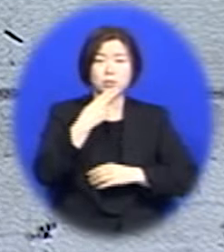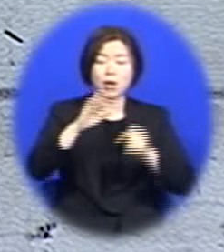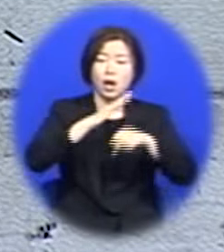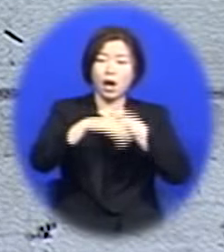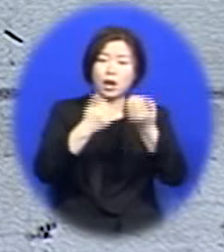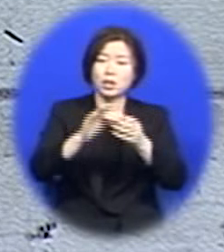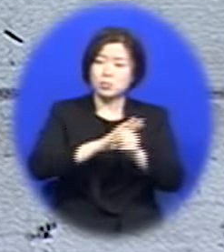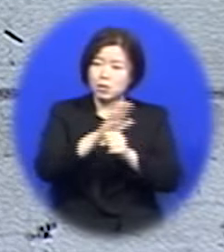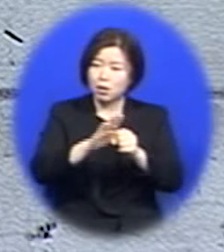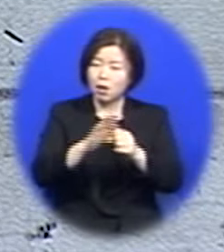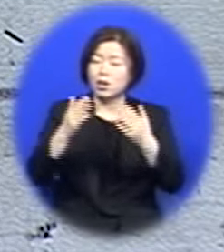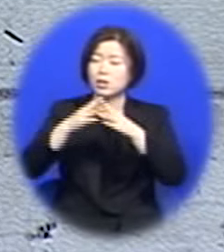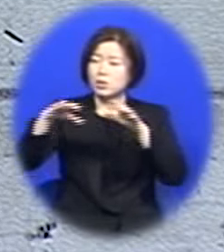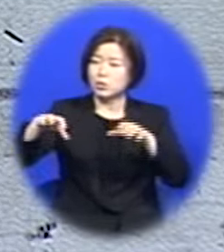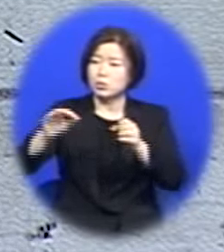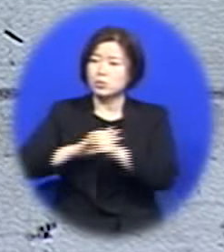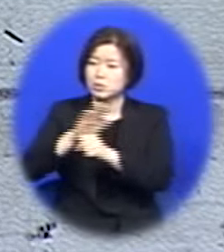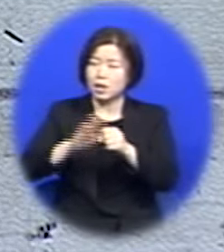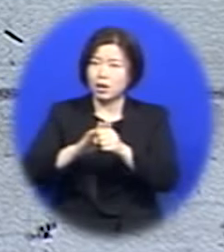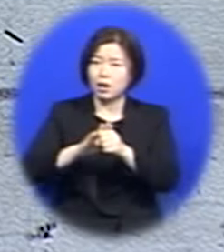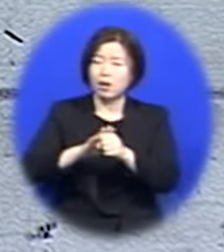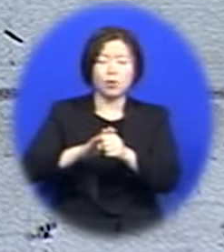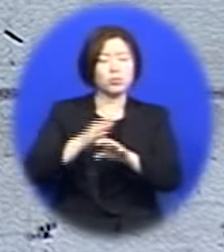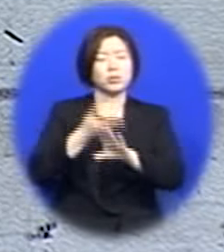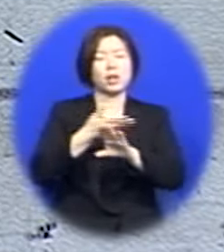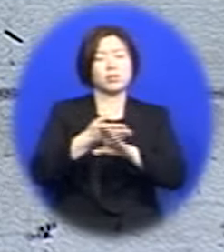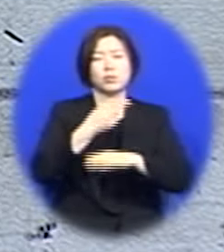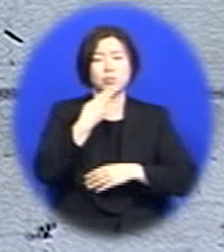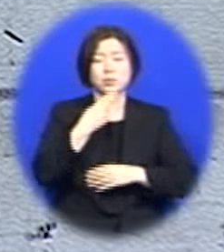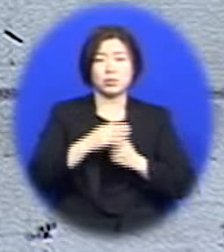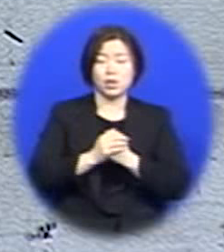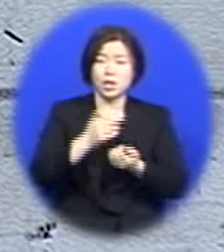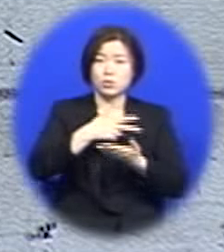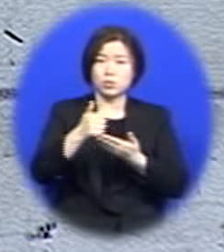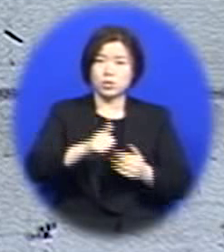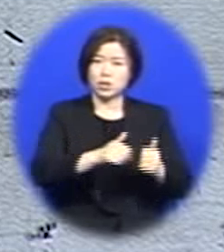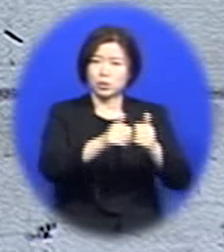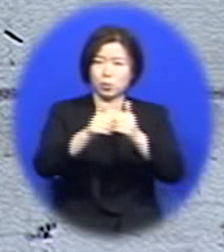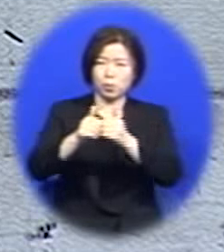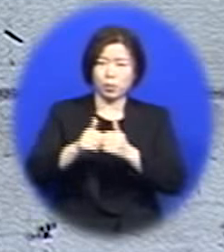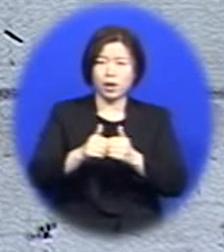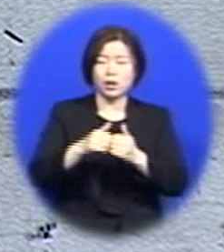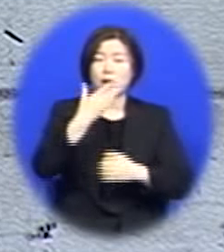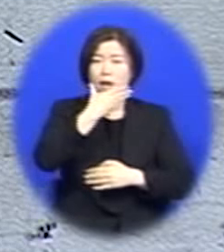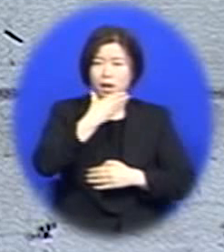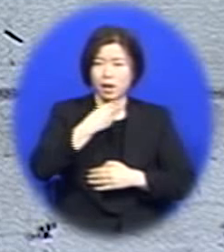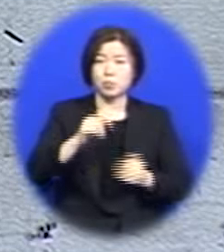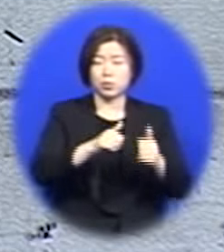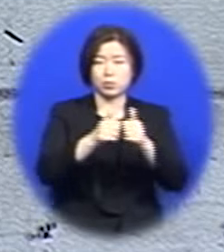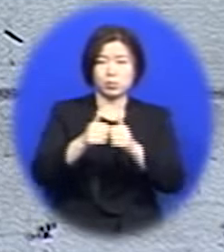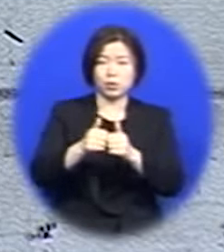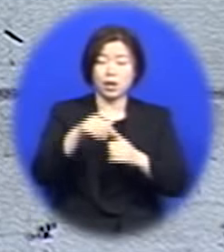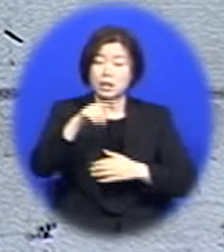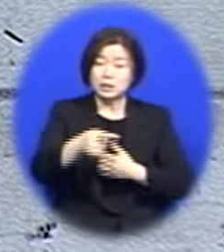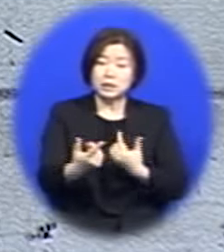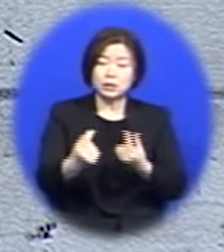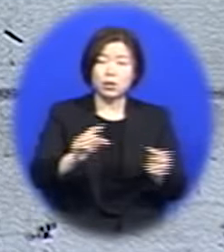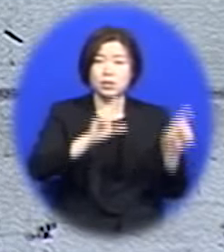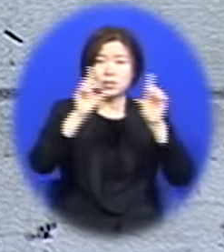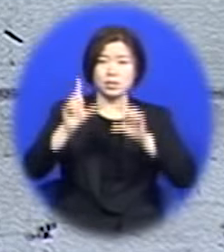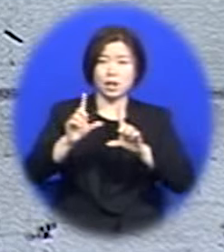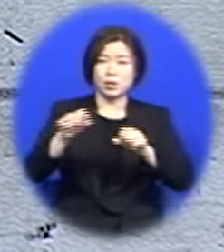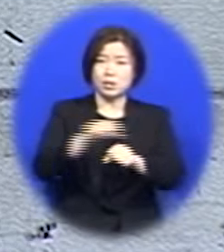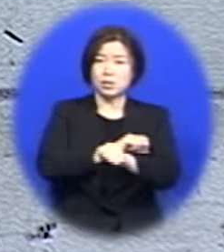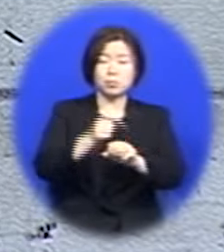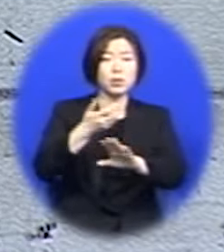사랑하는 것에 있어서. 주님과 온전히 동행하는, 행복하게 주님과 동행하는 그런 삶에